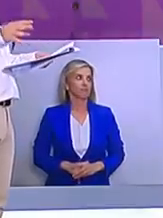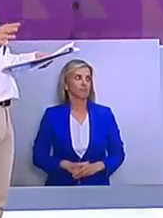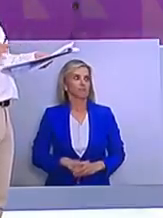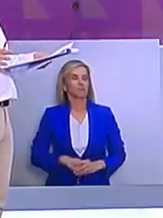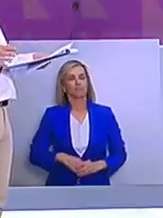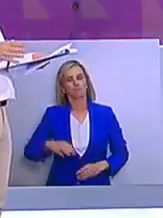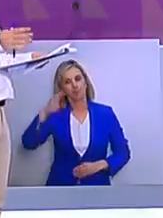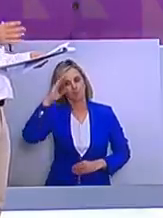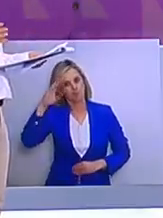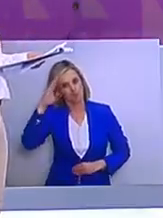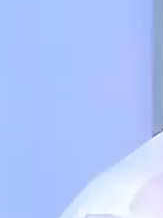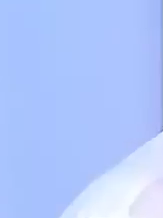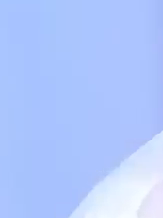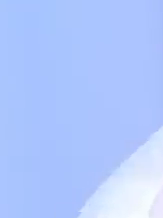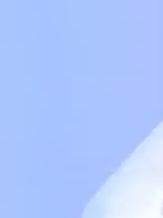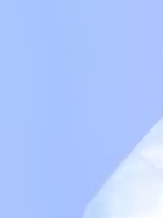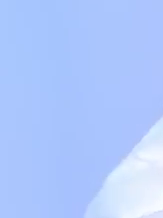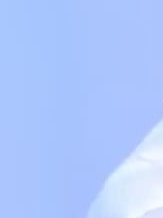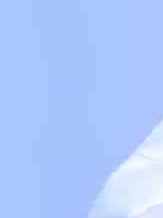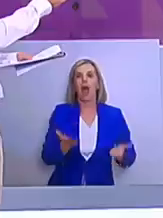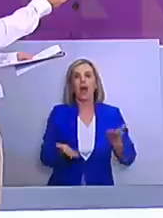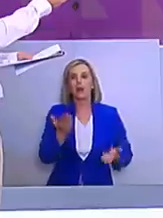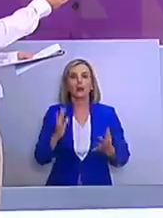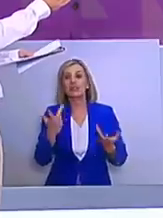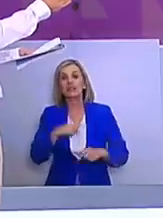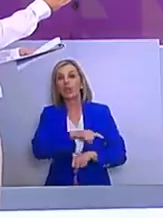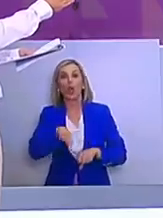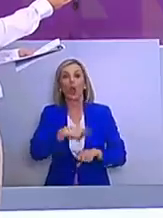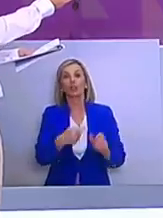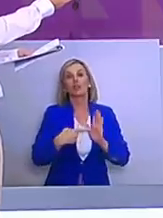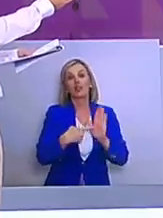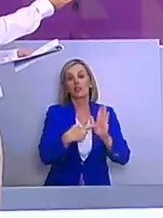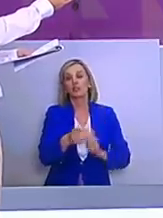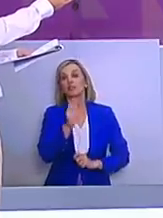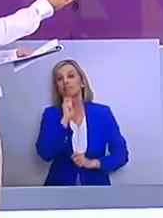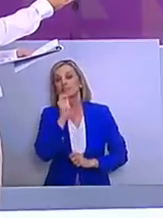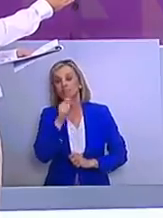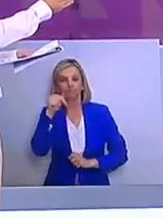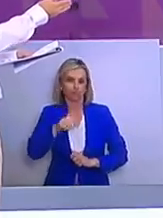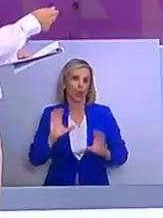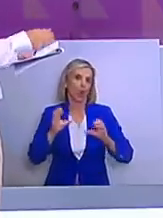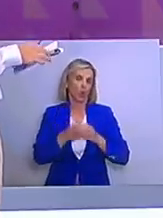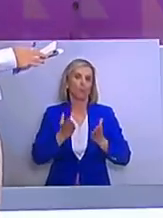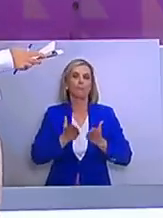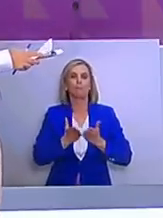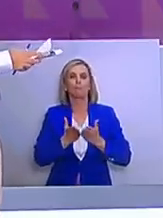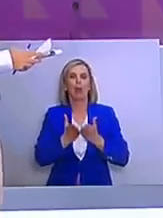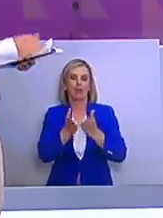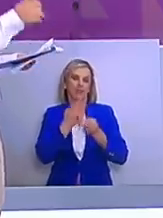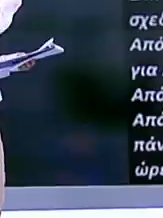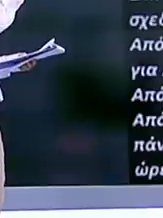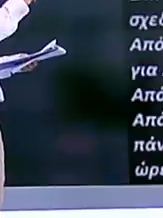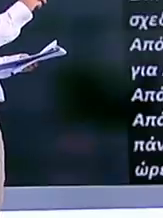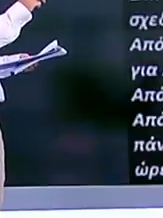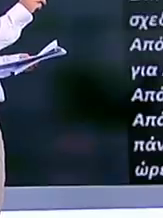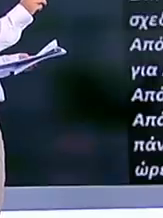ανακοίνωσαν μέσω Facebook ότι αποχωρούν, έτσι. Και μάλιστα έχουν, η κυρία Δάλα έχει κάνει και μία ανάρτηση, Γιάννη, μπορούμε να τη δούμε κιόλας, που